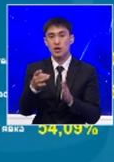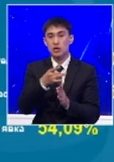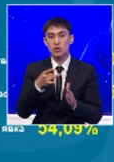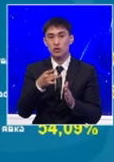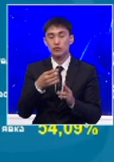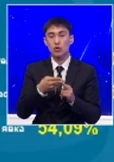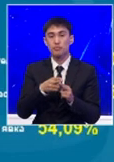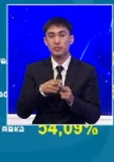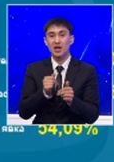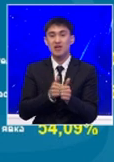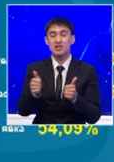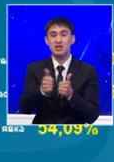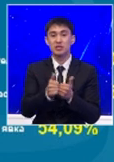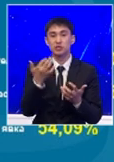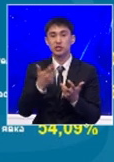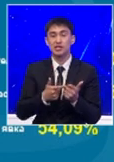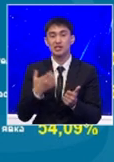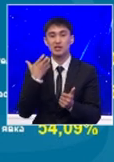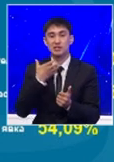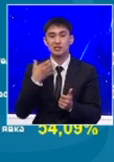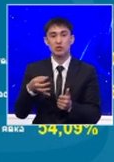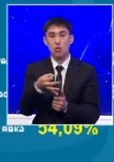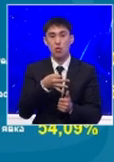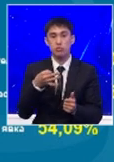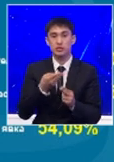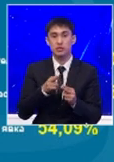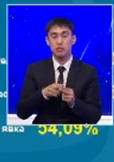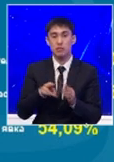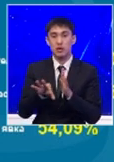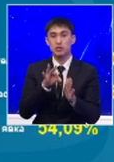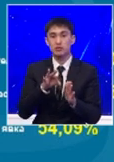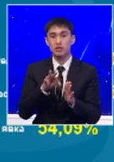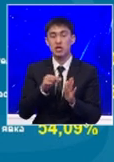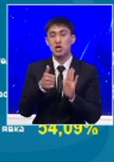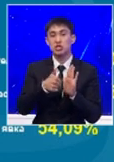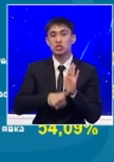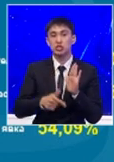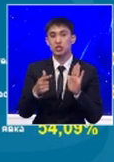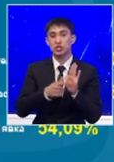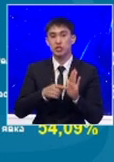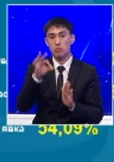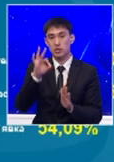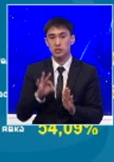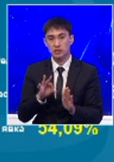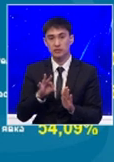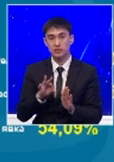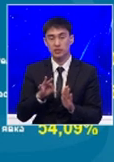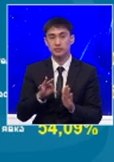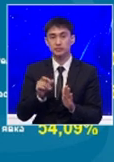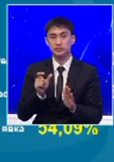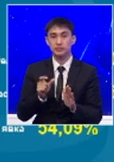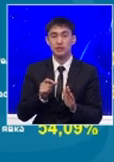регионов то безусловных лидерах числится кызылординская область где проголосовало почти 67 процентов